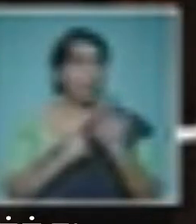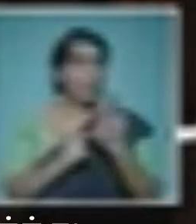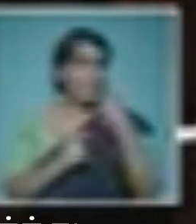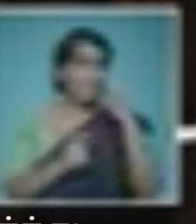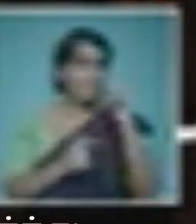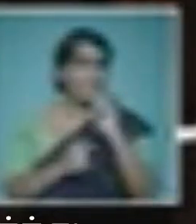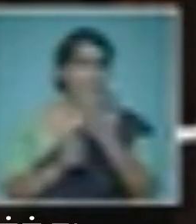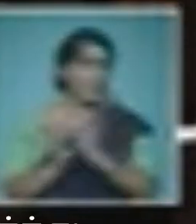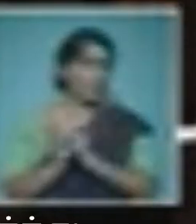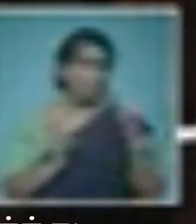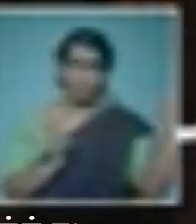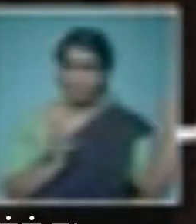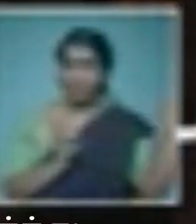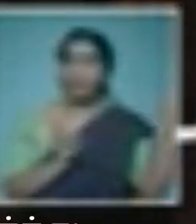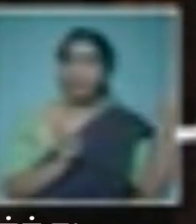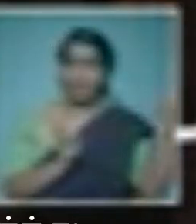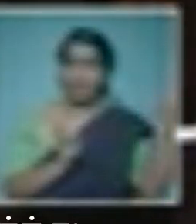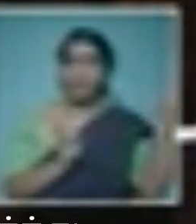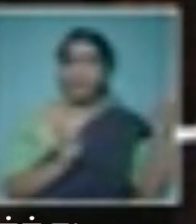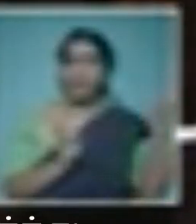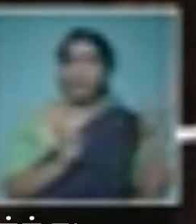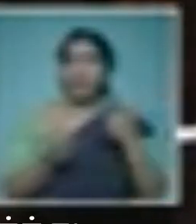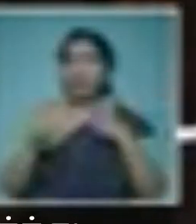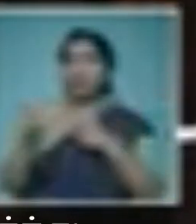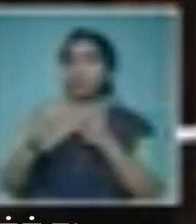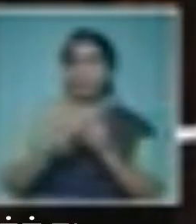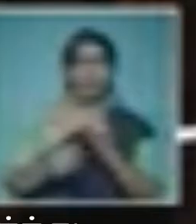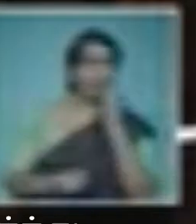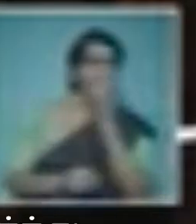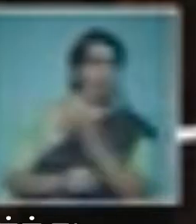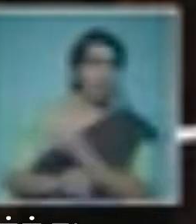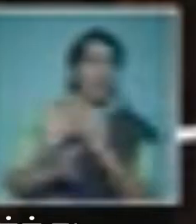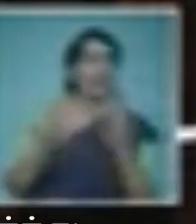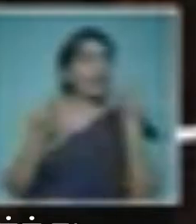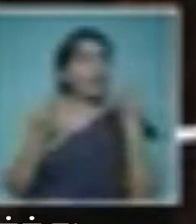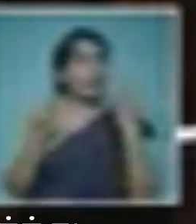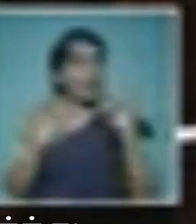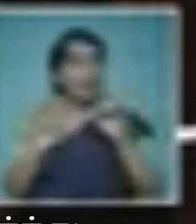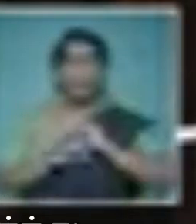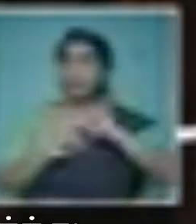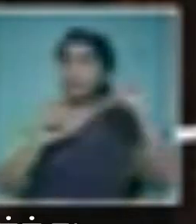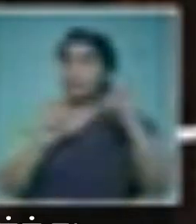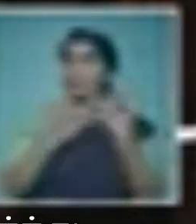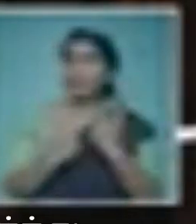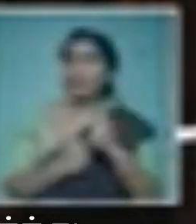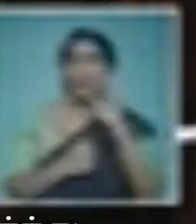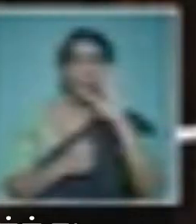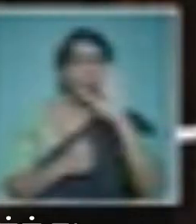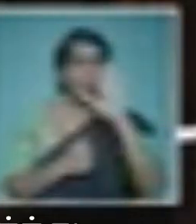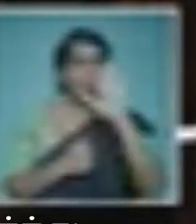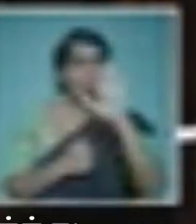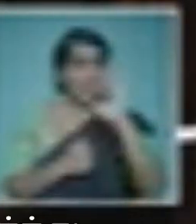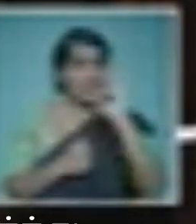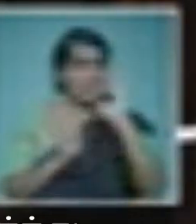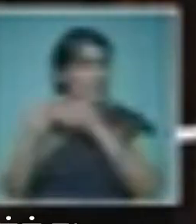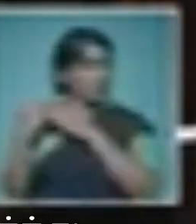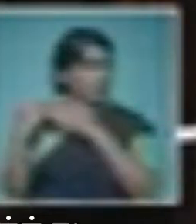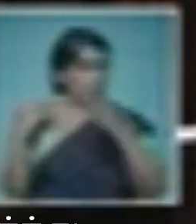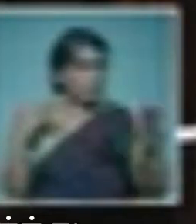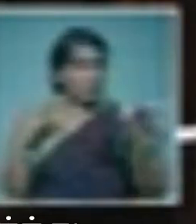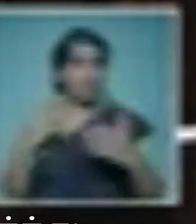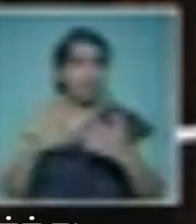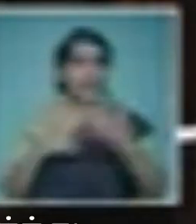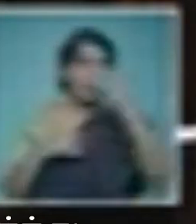வழங்கப்பட்டது. அவங்களே எங்களுடைய இனத்தின் விடுதலைக்காக போராடியவர்கள். உங்களுக்கு தெரியும் 56ஆம் ஆண்டிலே இருந்து செல்வா பண்டா